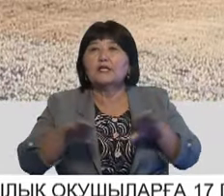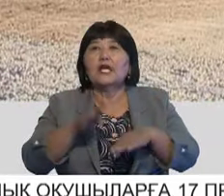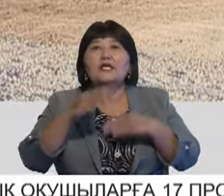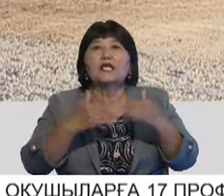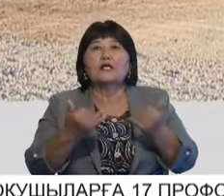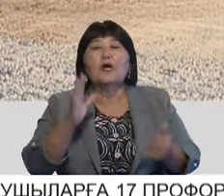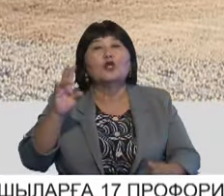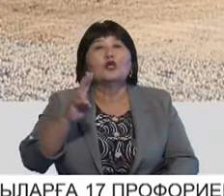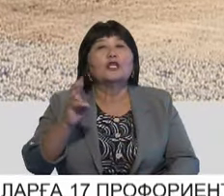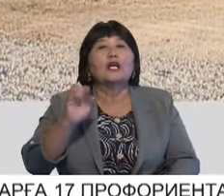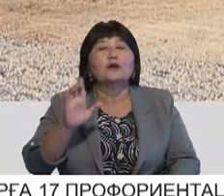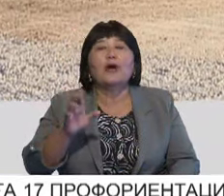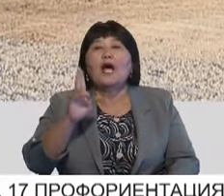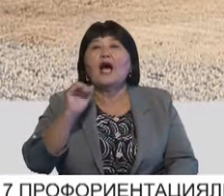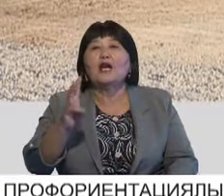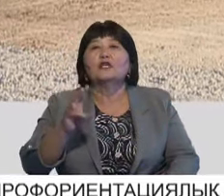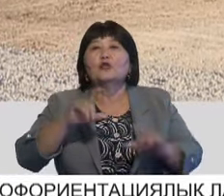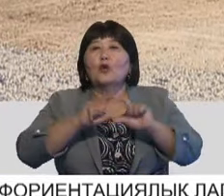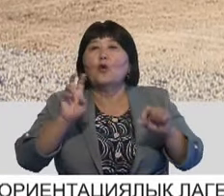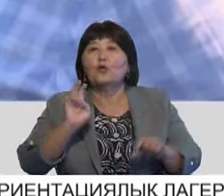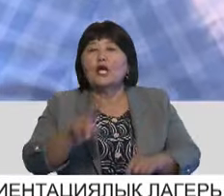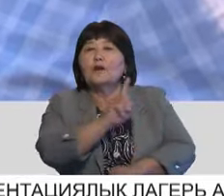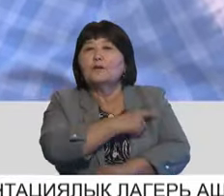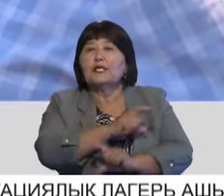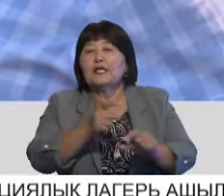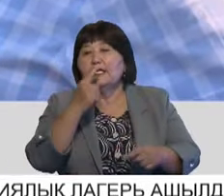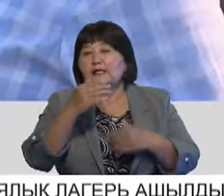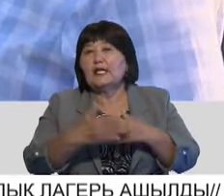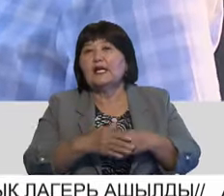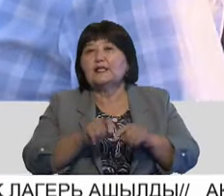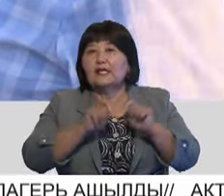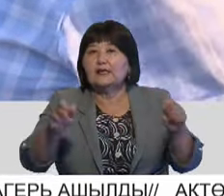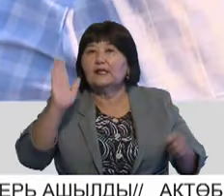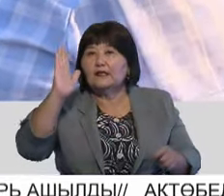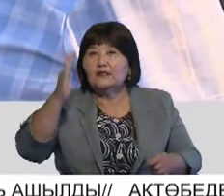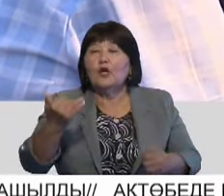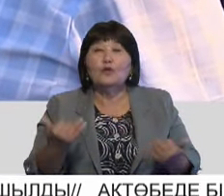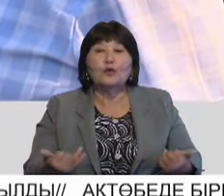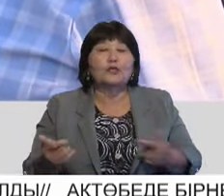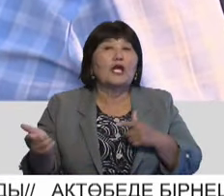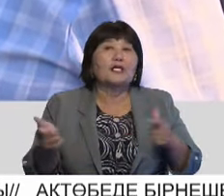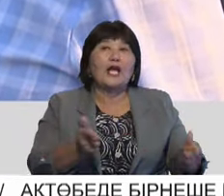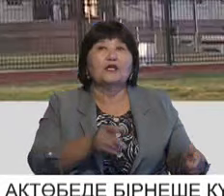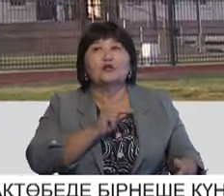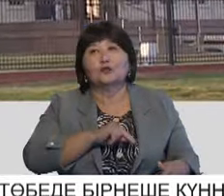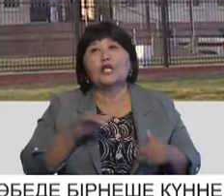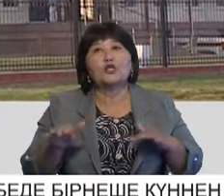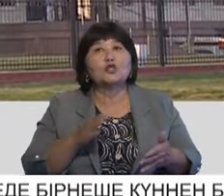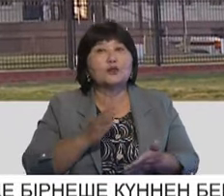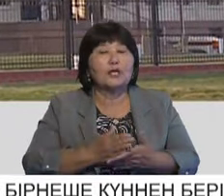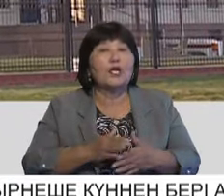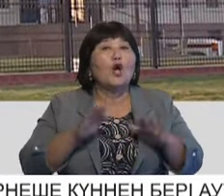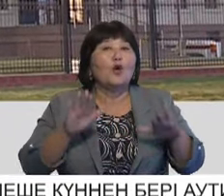болады. Нұрлыбек Нәлібаев қан орталығына да барды. Медициналық нысан жақында ел игілігіне табысталмақ. Бүгінде дайындық жұмыстары жүргізіліп